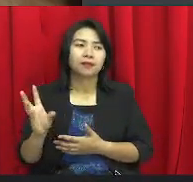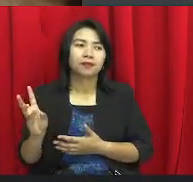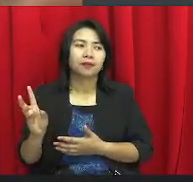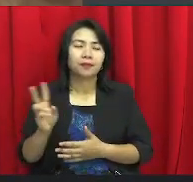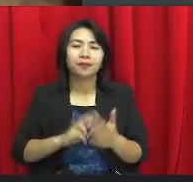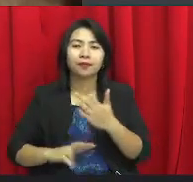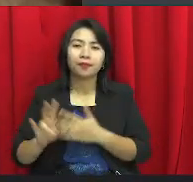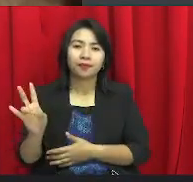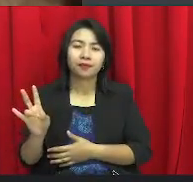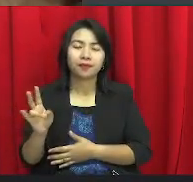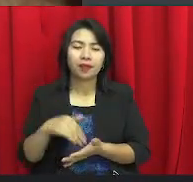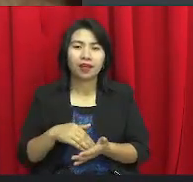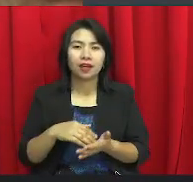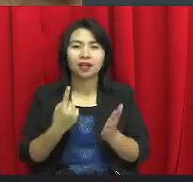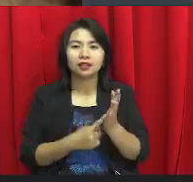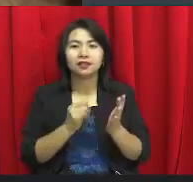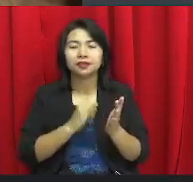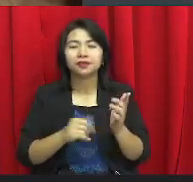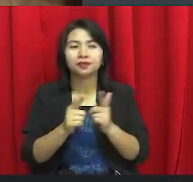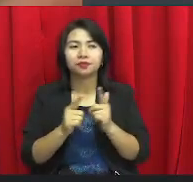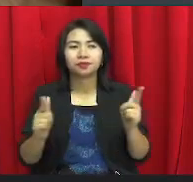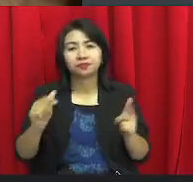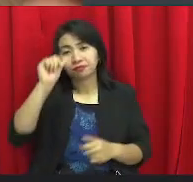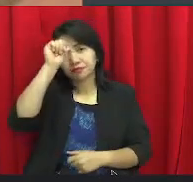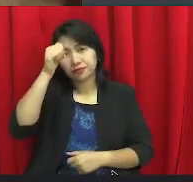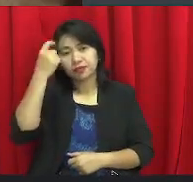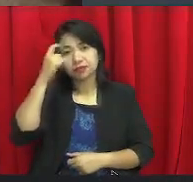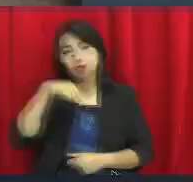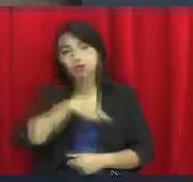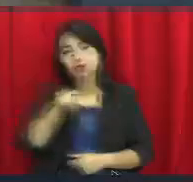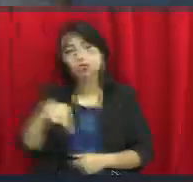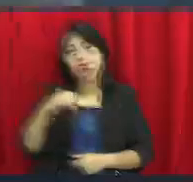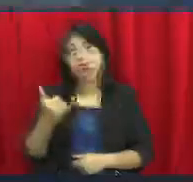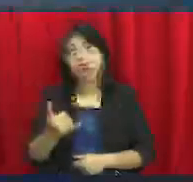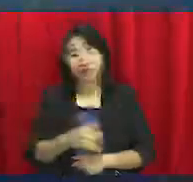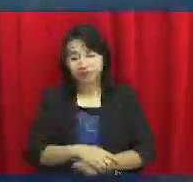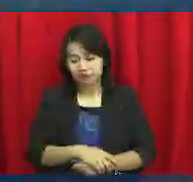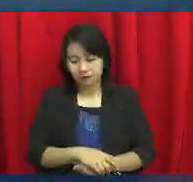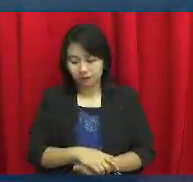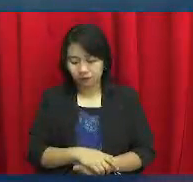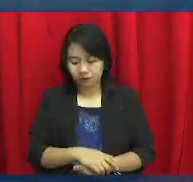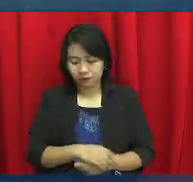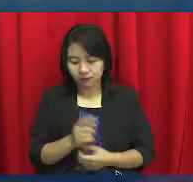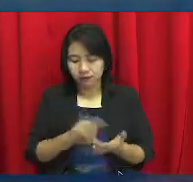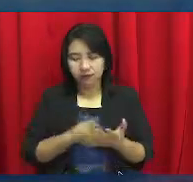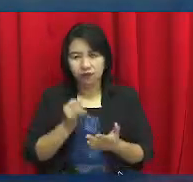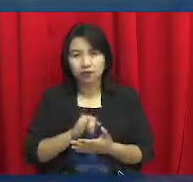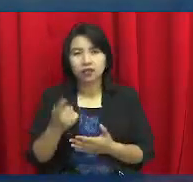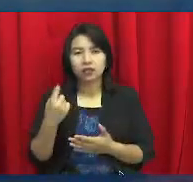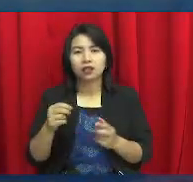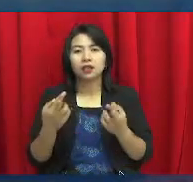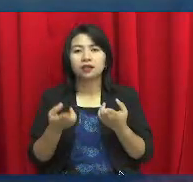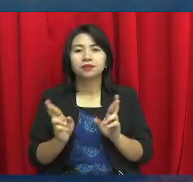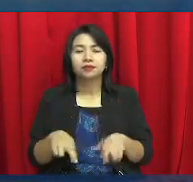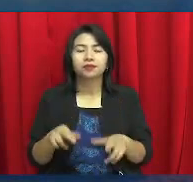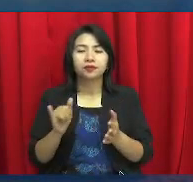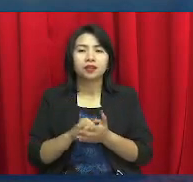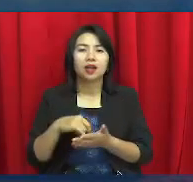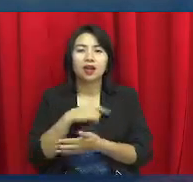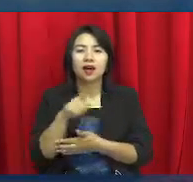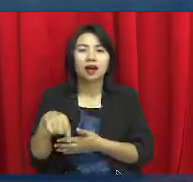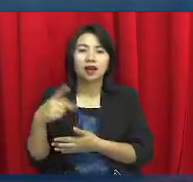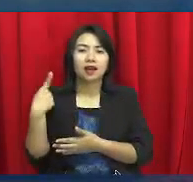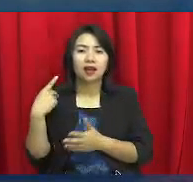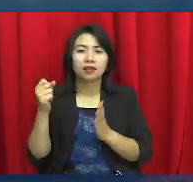kapatid, it is a reminder na lang po sa buhay po natin. At ito po, yung bunga no, na meron po tayong standard.